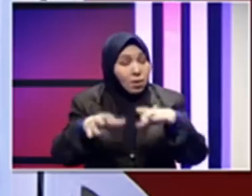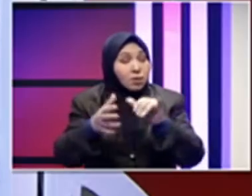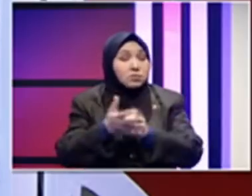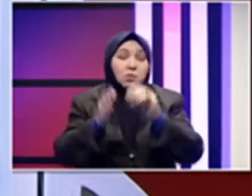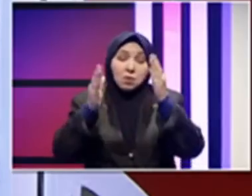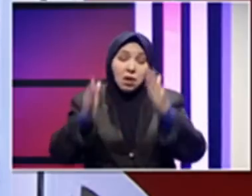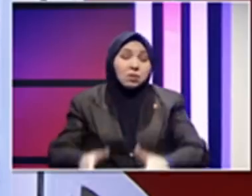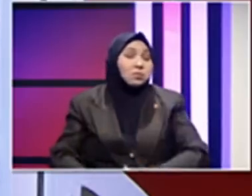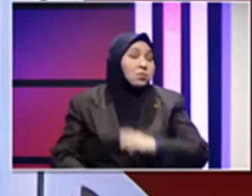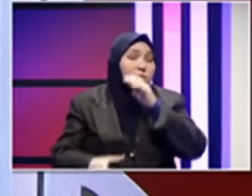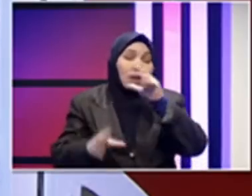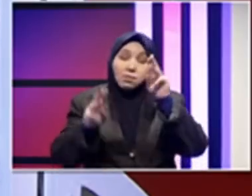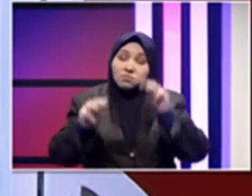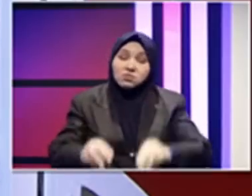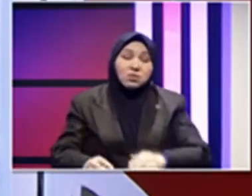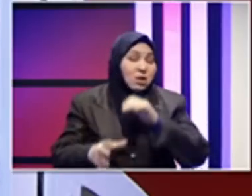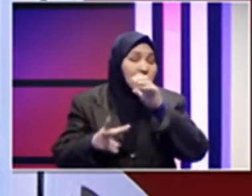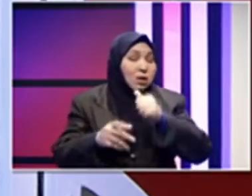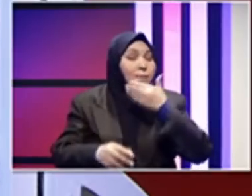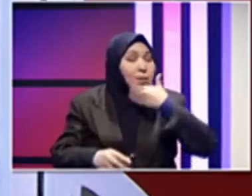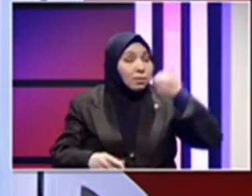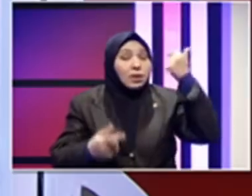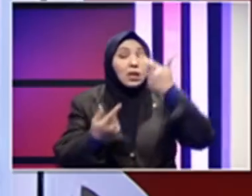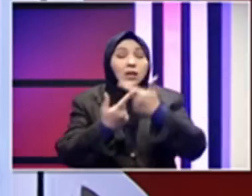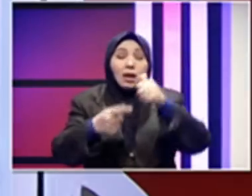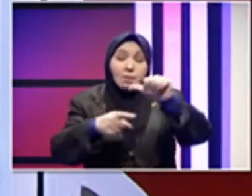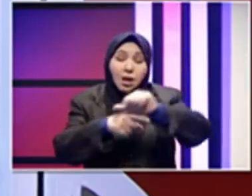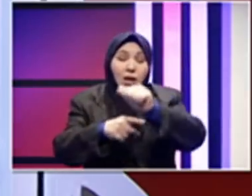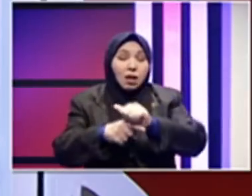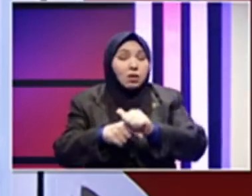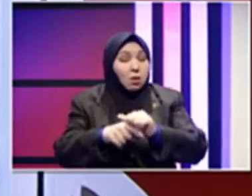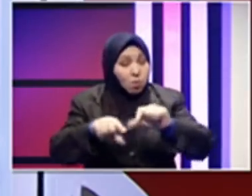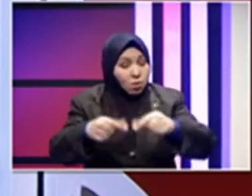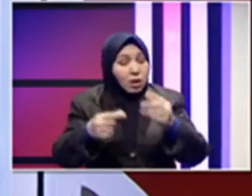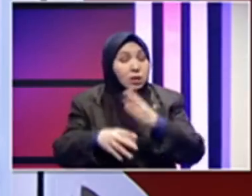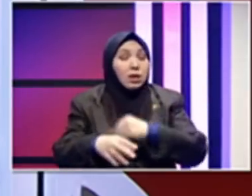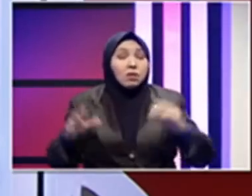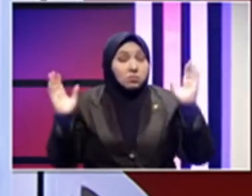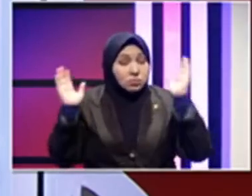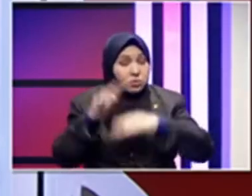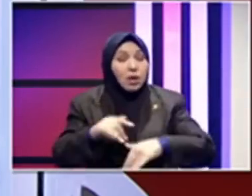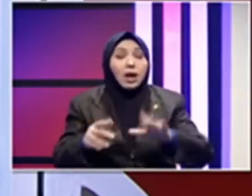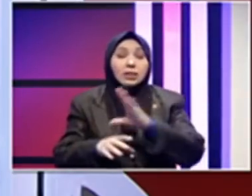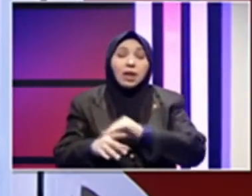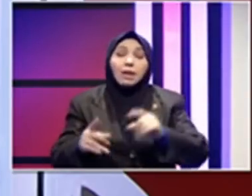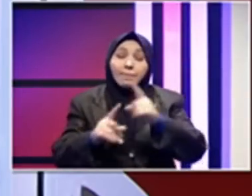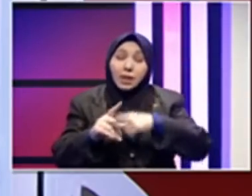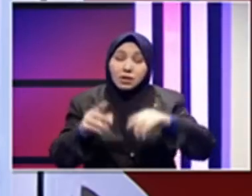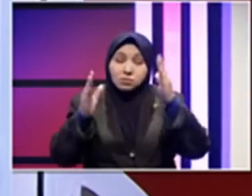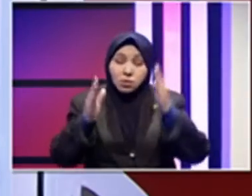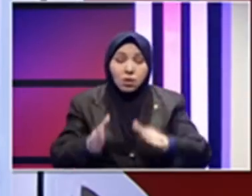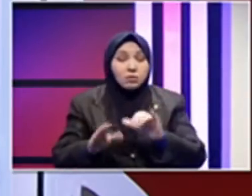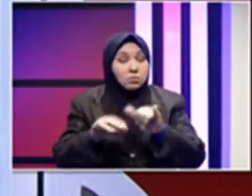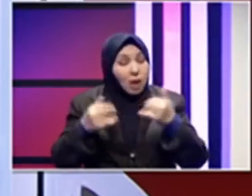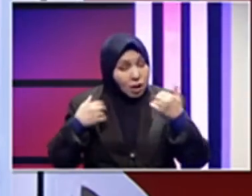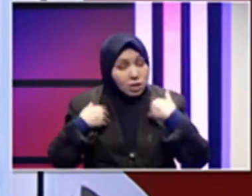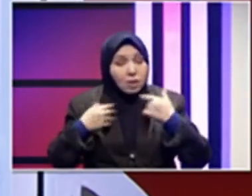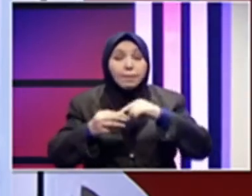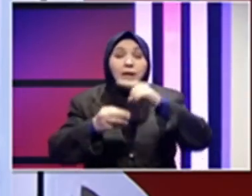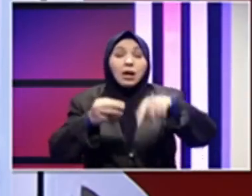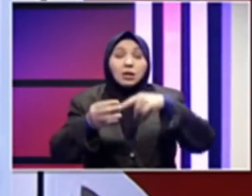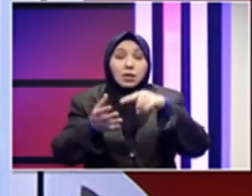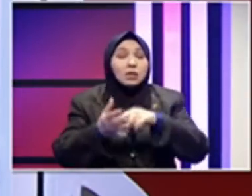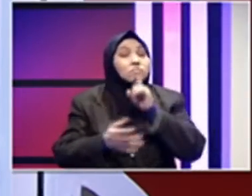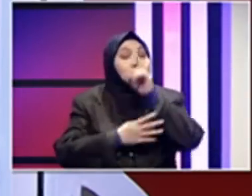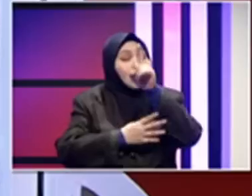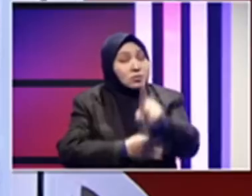tidak dapat yang terbaik daripada amalan Quran dan solatnya itu tadi. Dan bila seseorang itu sudah ada perkara ini,